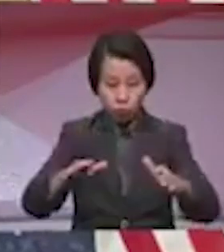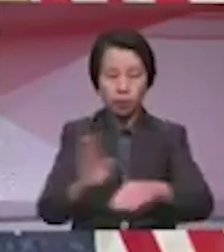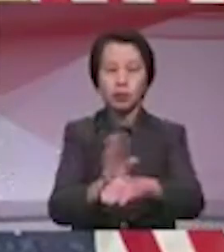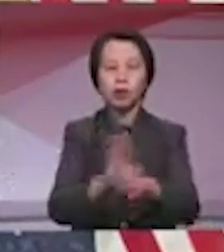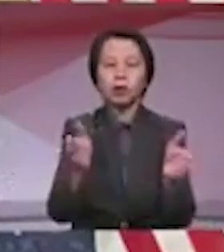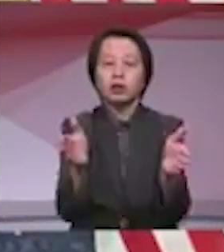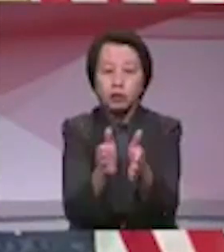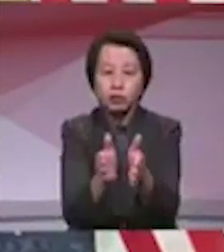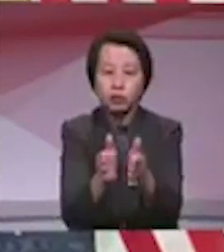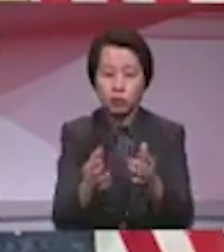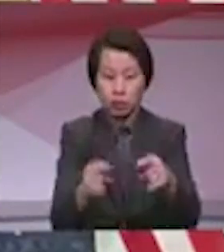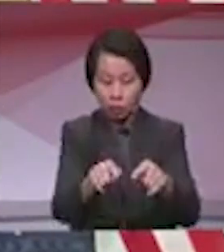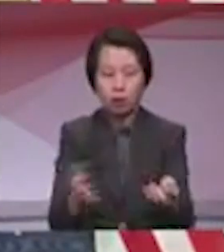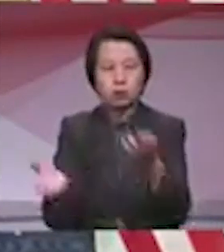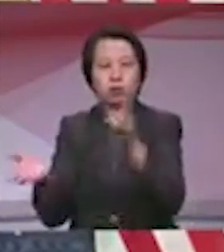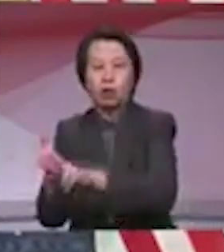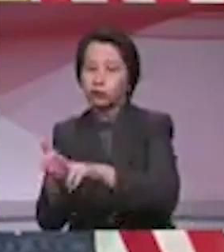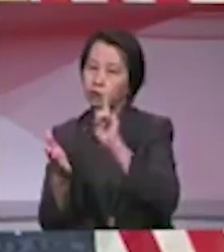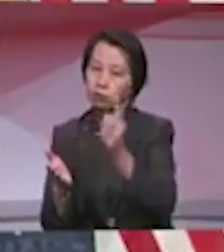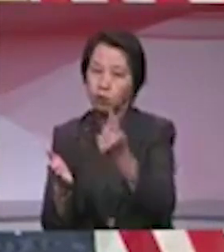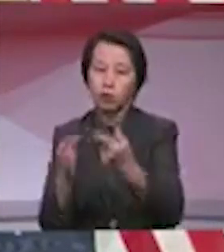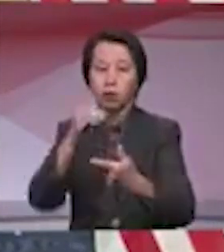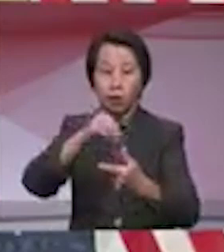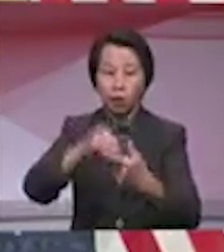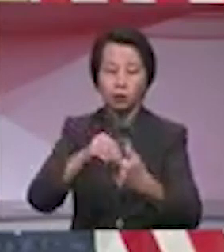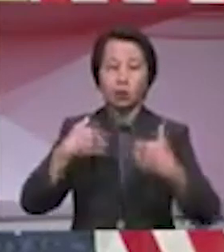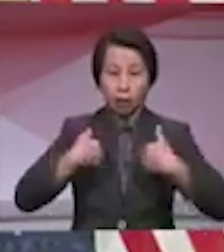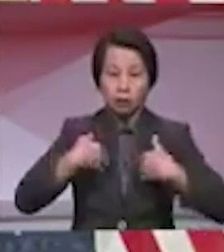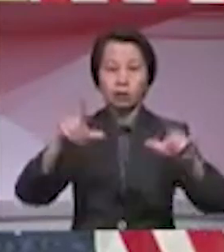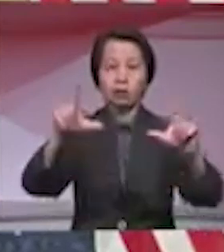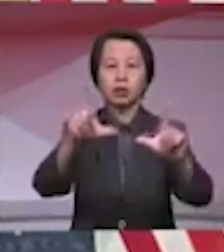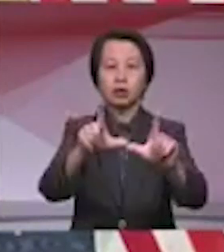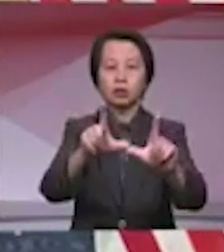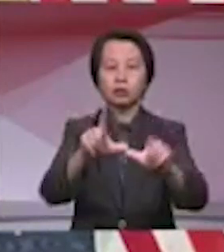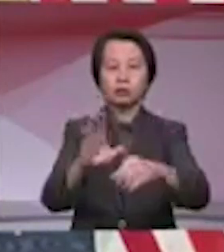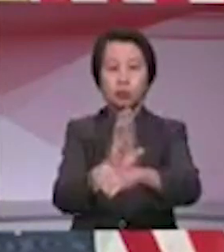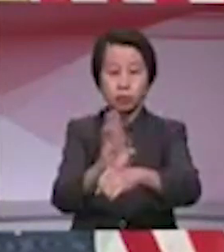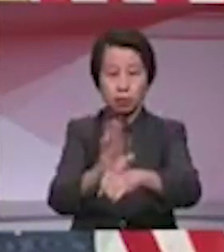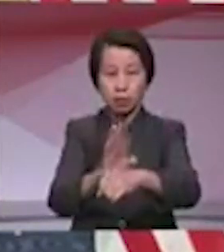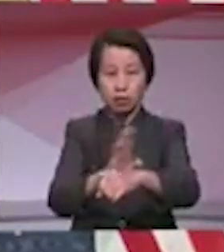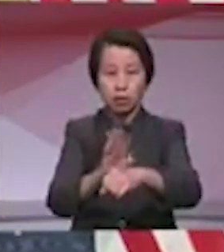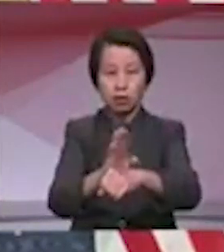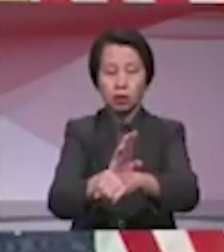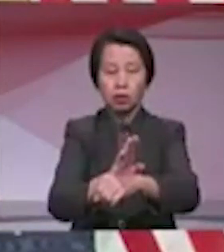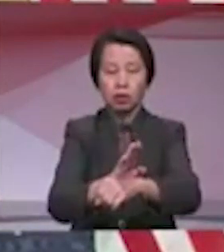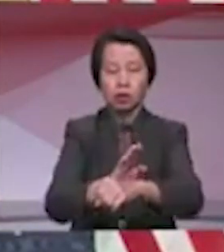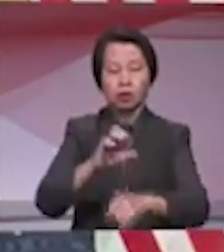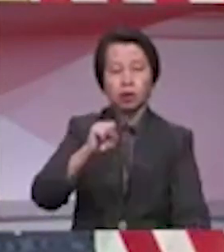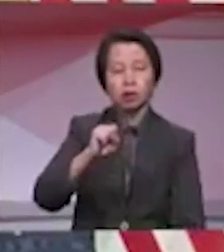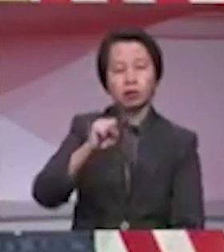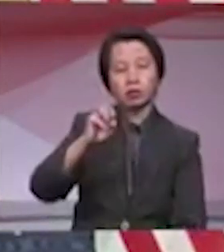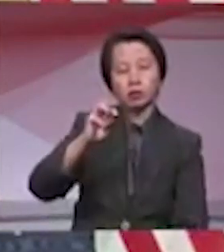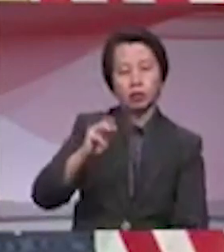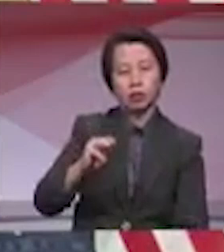mikro yang berdaftar atau memegang lesen berniaga dengan Suruhanjaya Syarikat